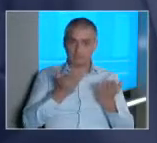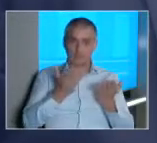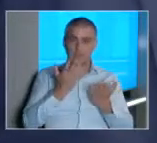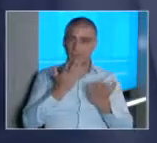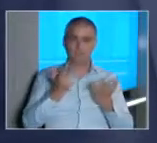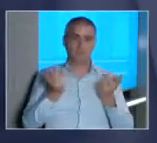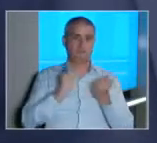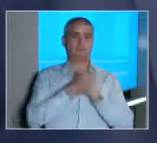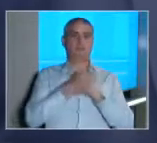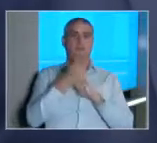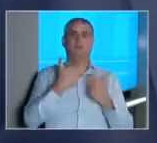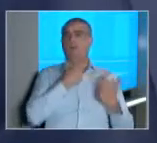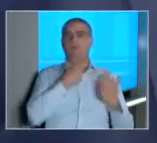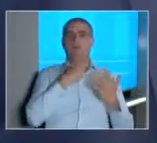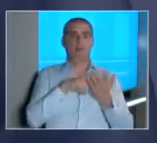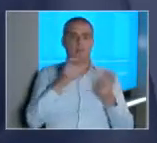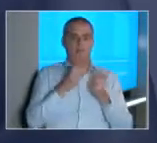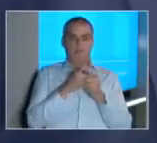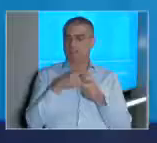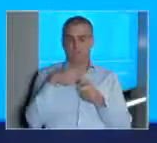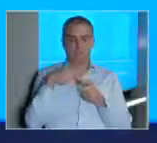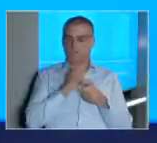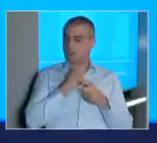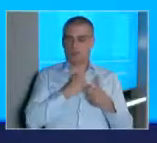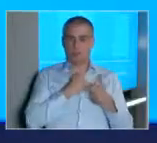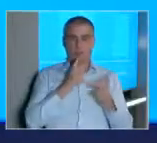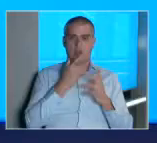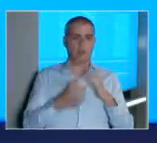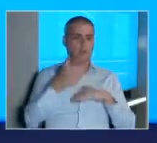על יוצרו, ועכשיו הם במלכוד, כי הם מגזרים, הם לא יכולים